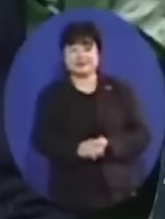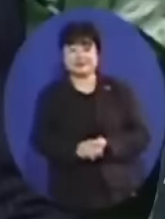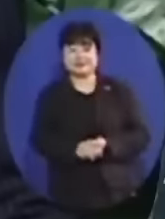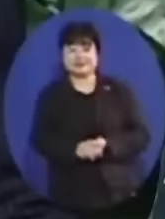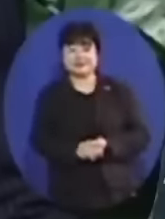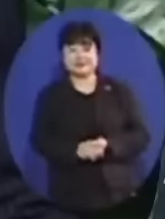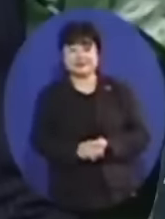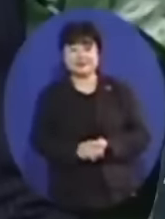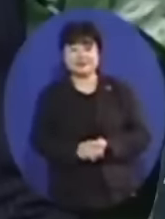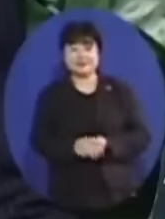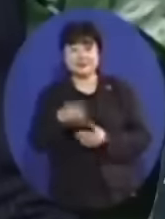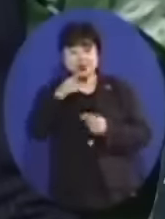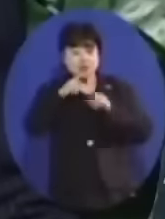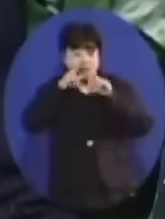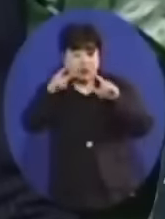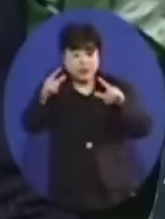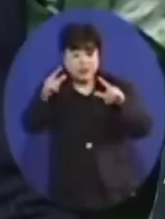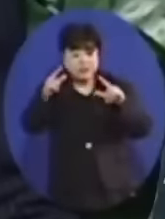입술의 선언을